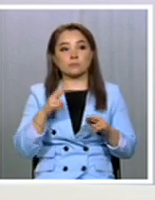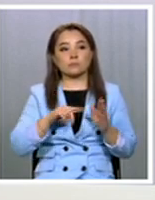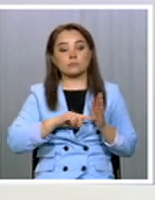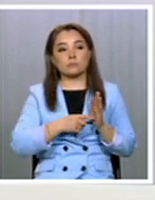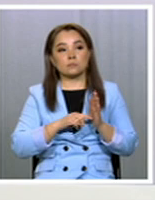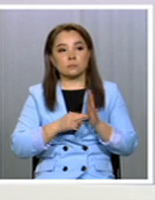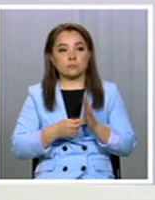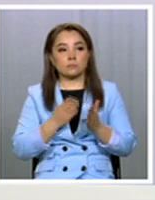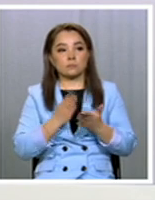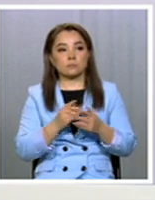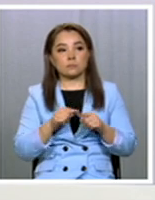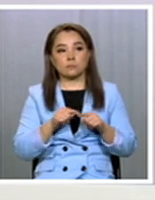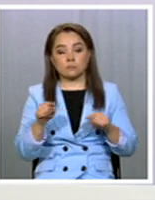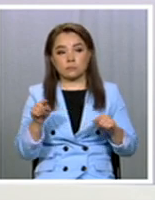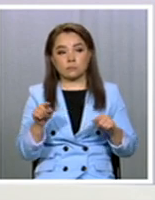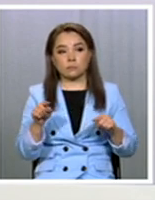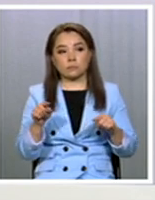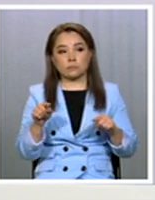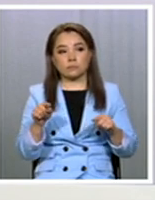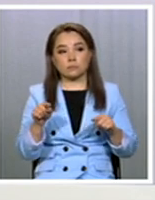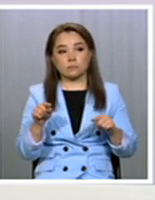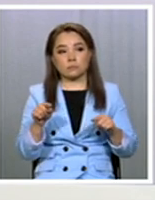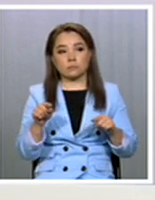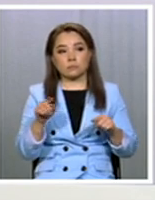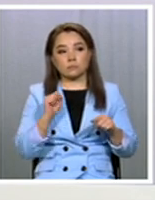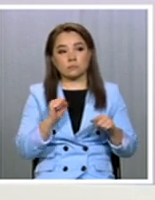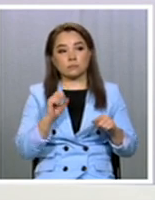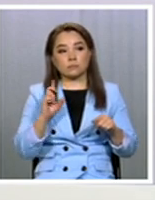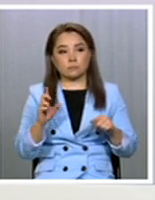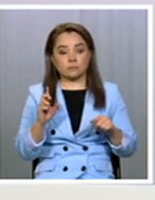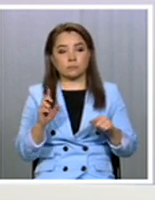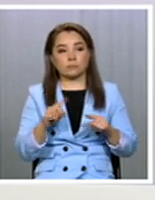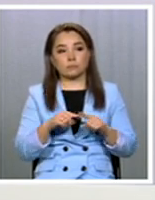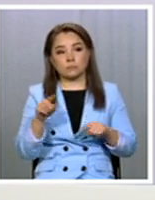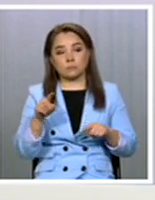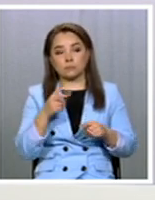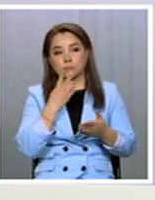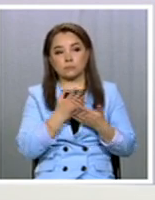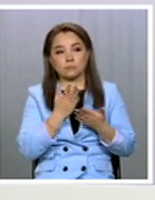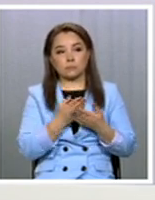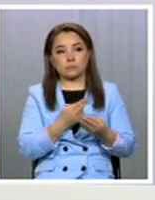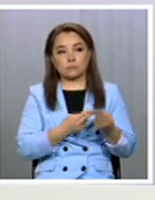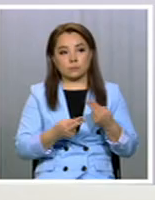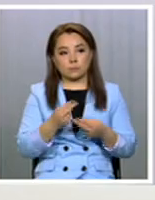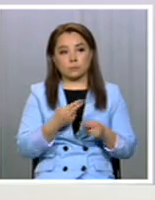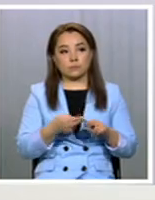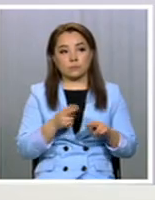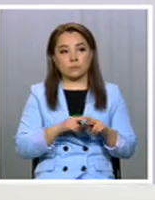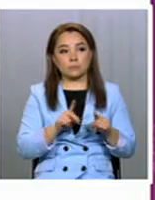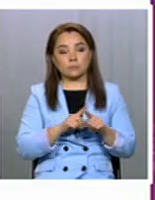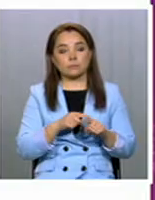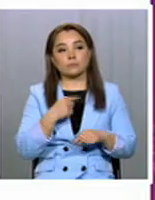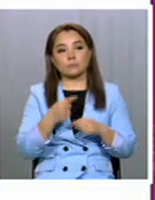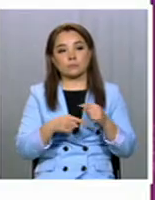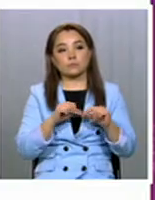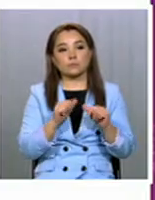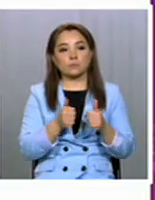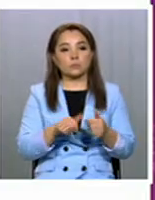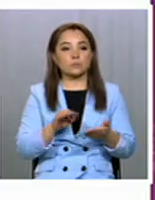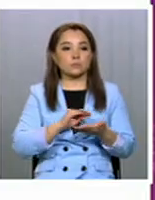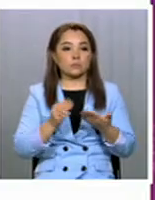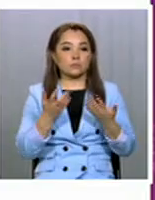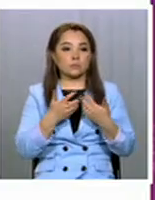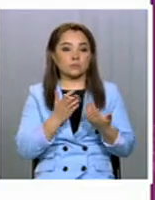қашықтығы дегеніміз, яғни бұл AB кесіндісінің ұзындығы екен. Оны келесі формуламен